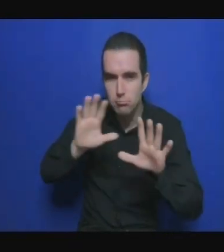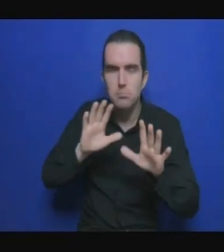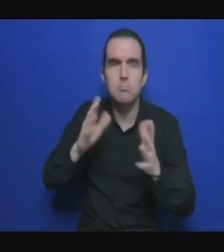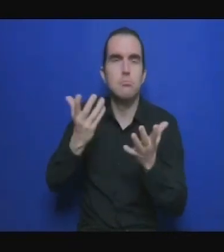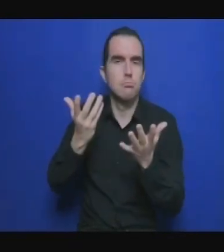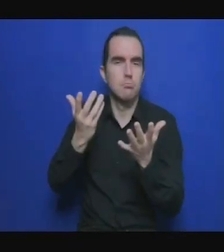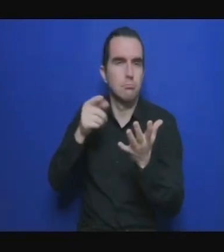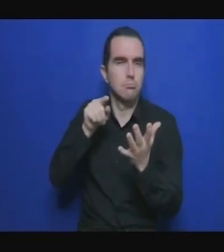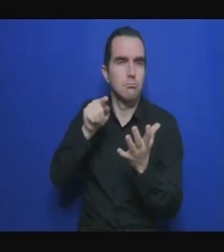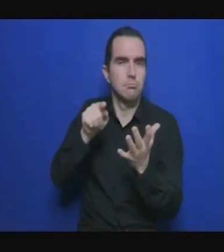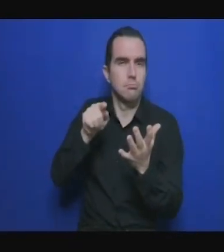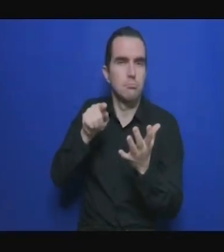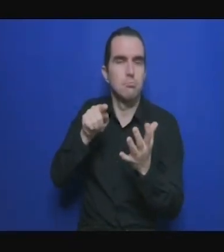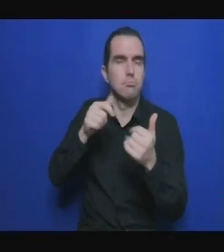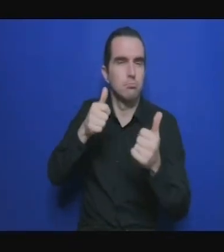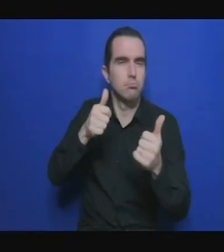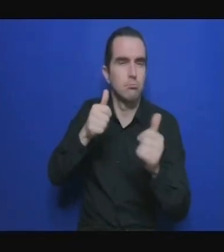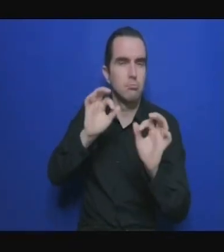il